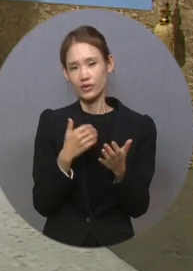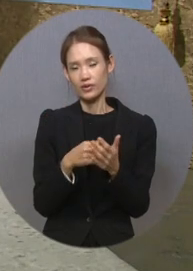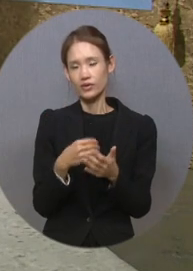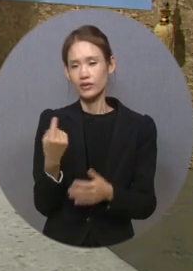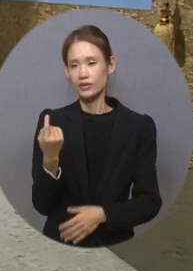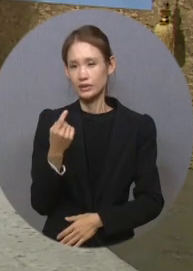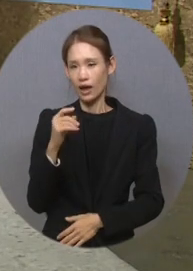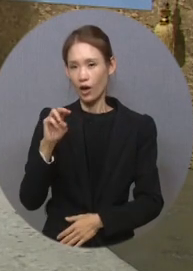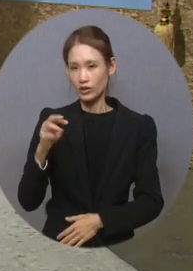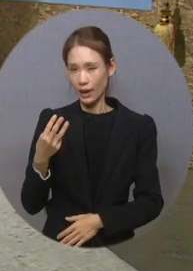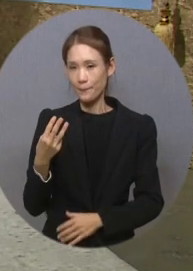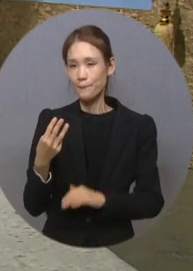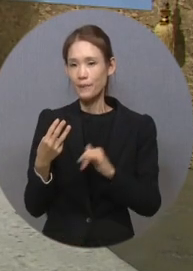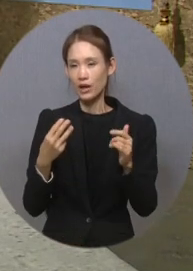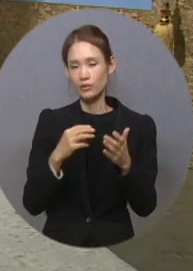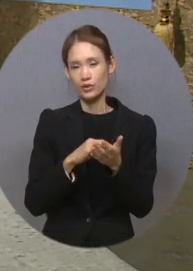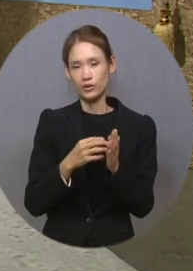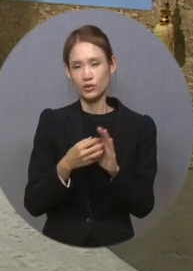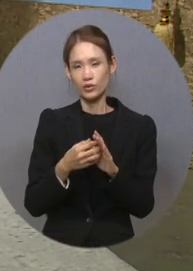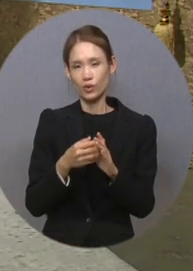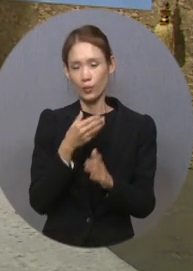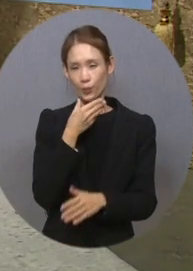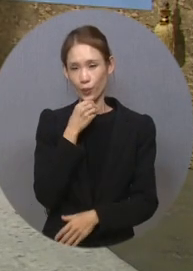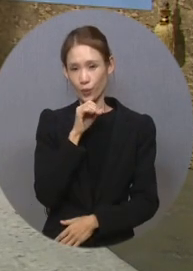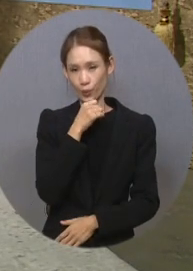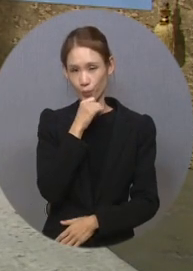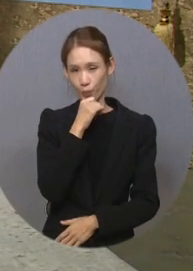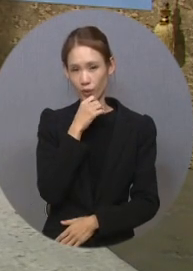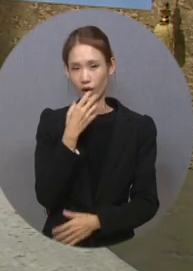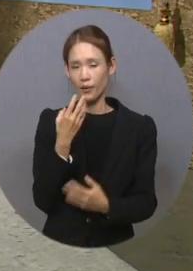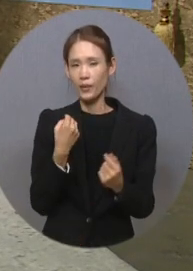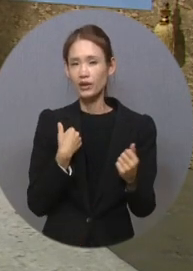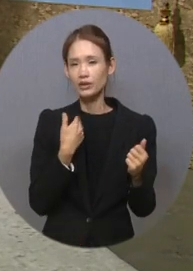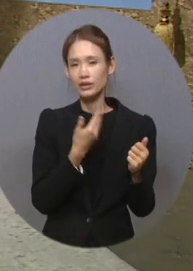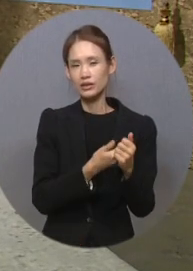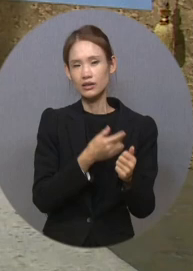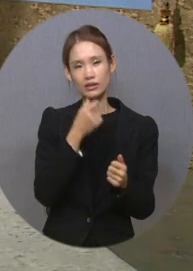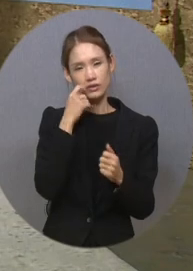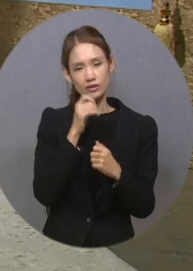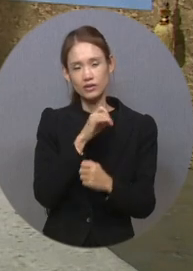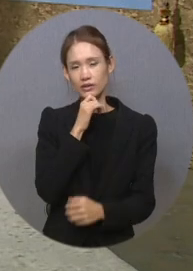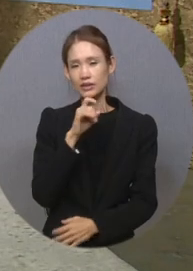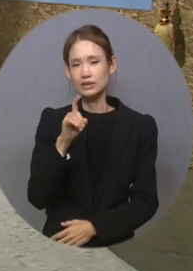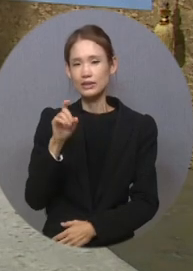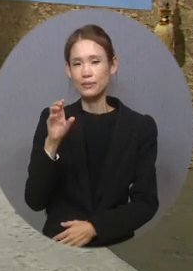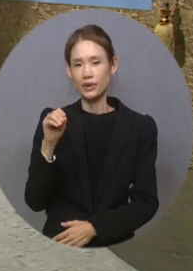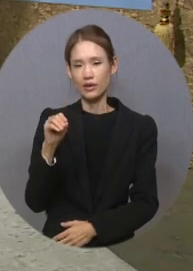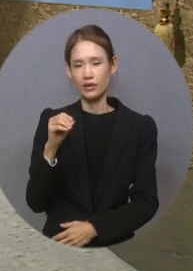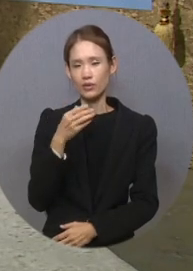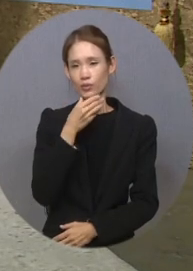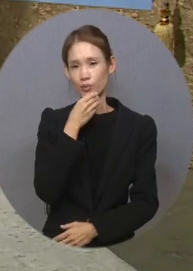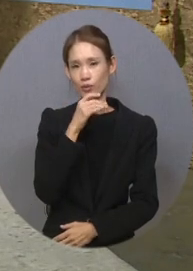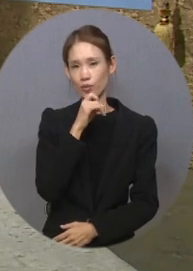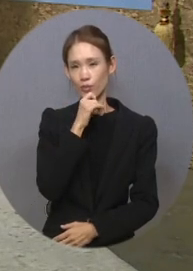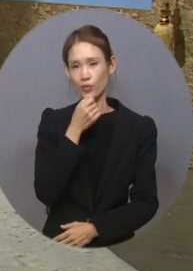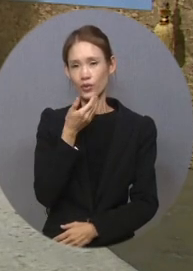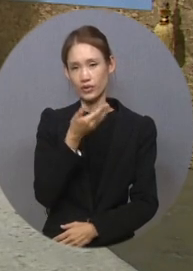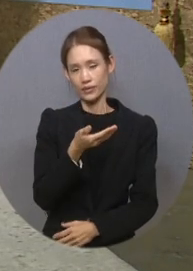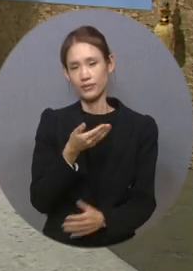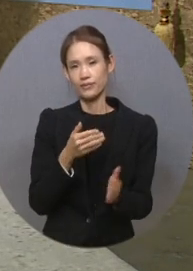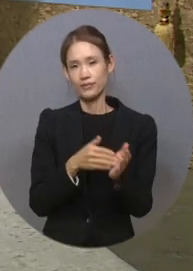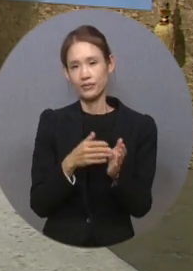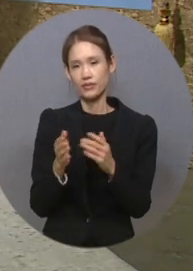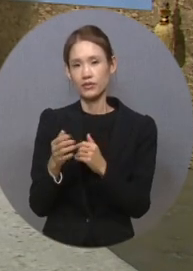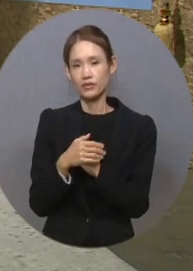1,300명 여분 정도를 저희가 복지 포인트 많이는 못 드립니다. 네. 한 10만 원 정도 복지 포인트를 드리거든요.